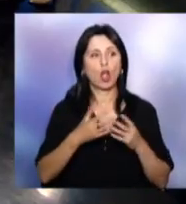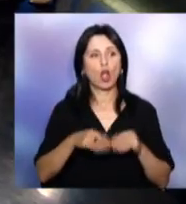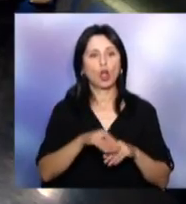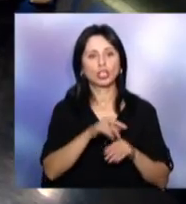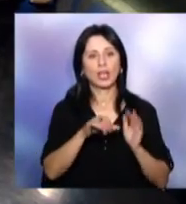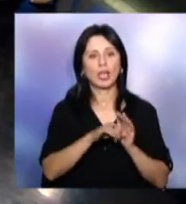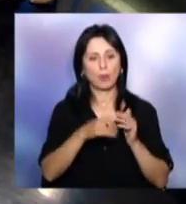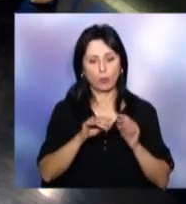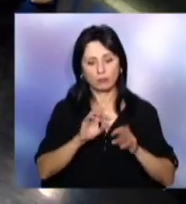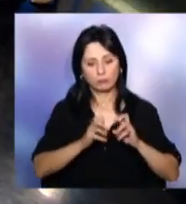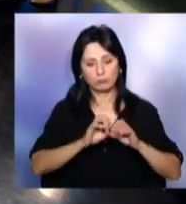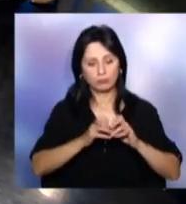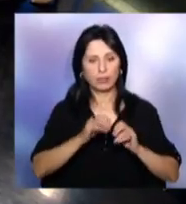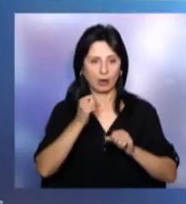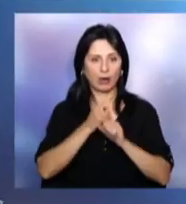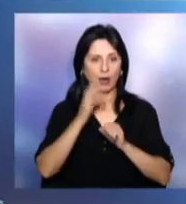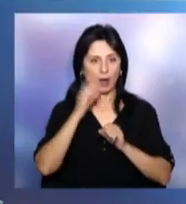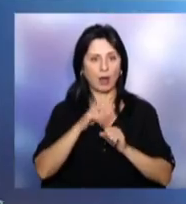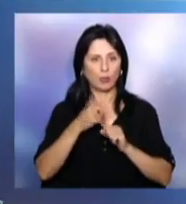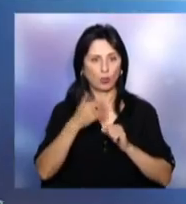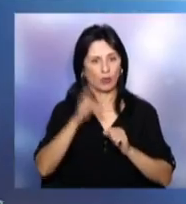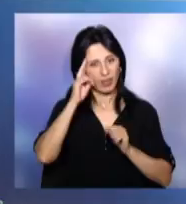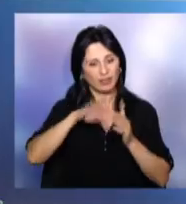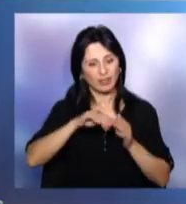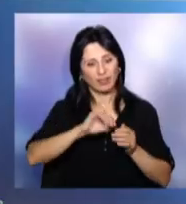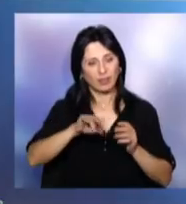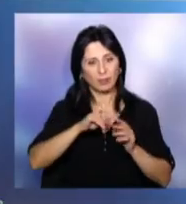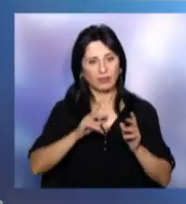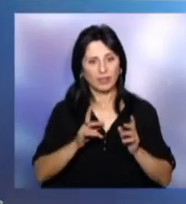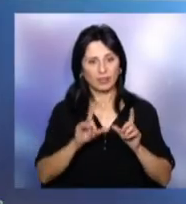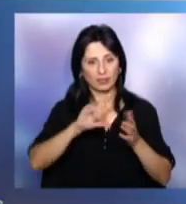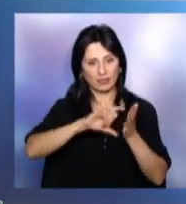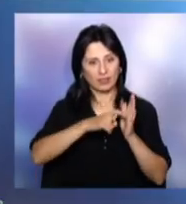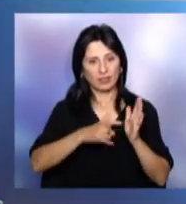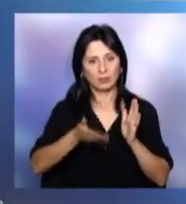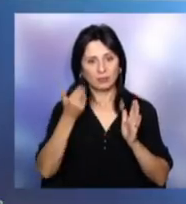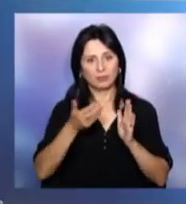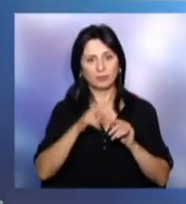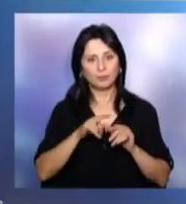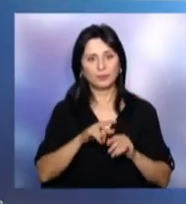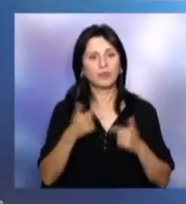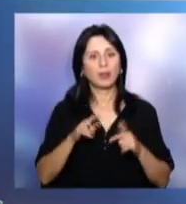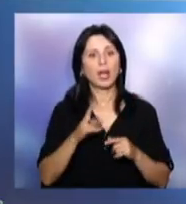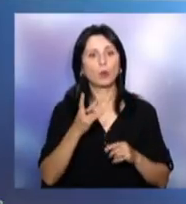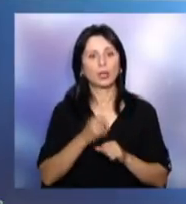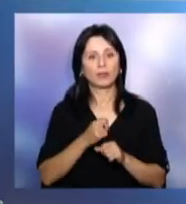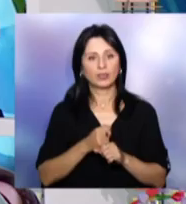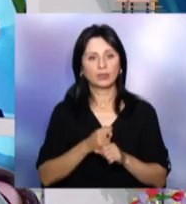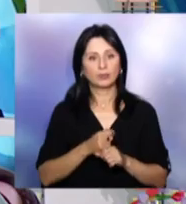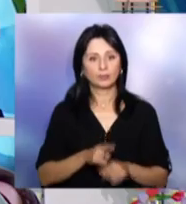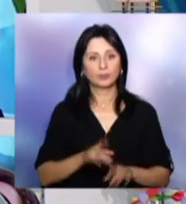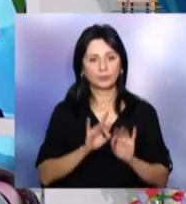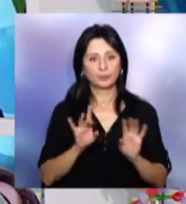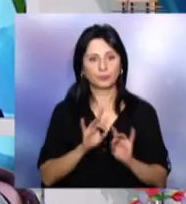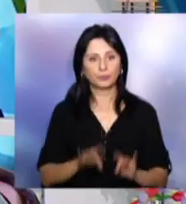წევრების დახმარებით ვახერხებთ ადაპტაციას რეალობასთან. სინამდვილეში პრაქტიკულად რა უნდა გავაკეთოთ? ეს